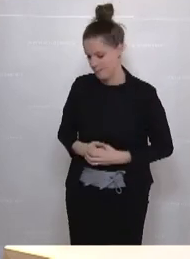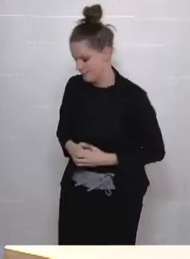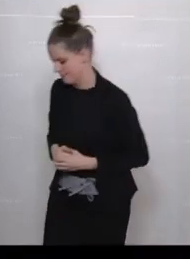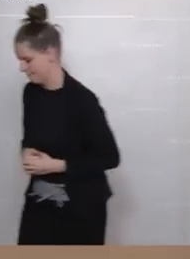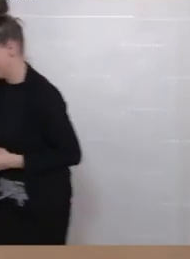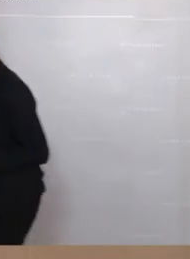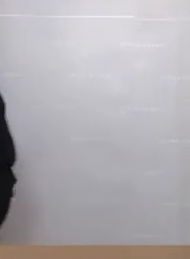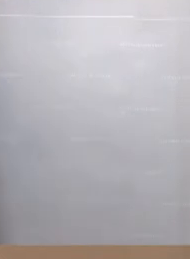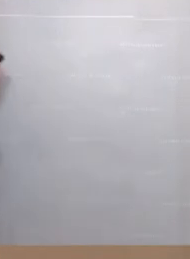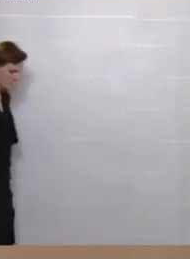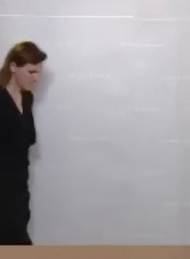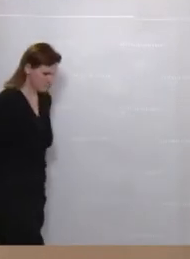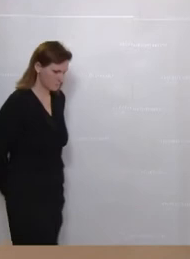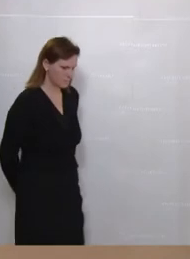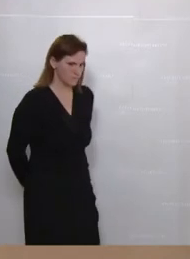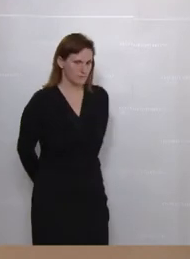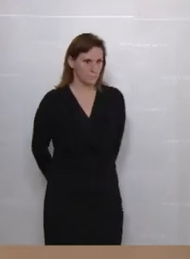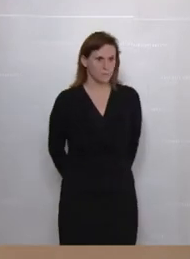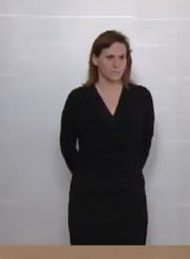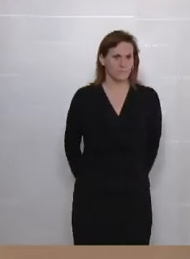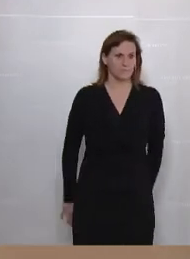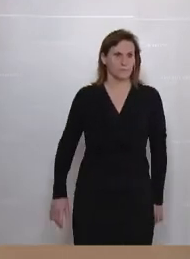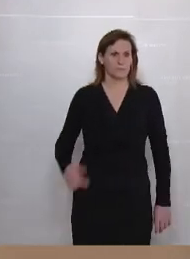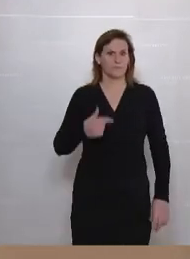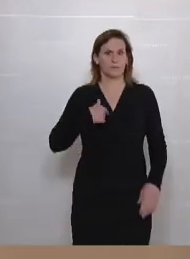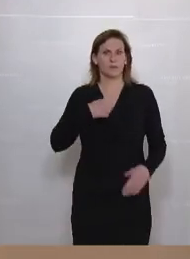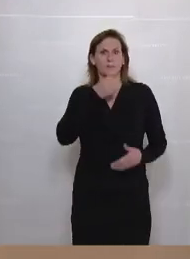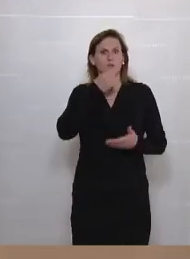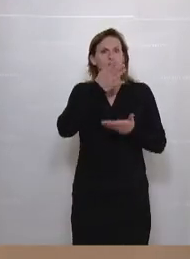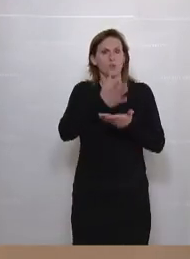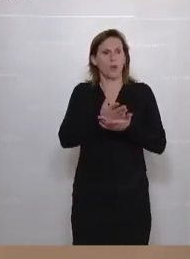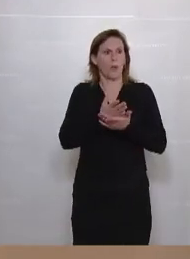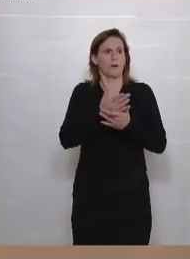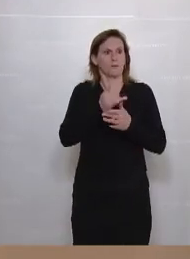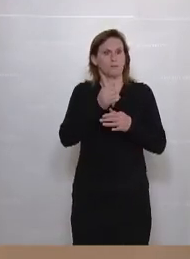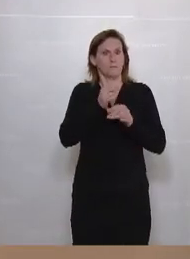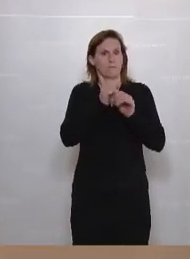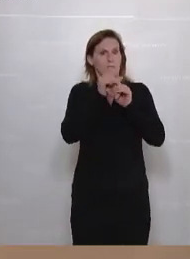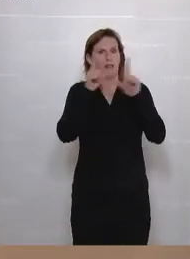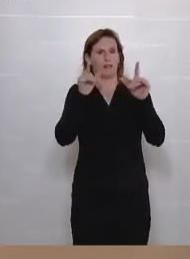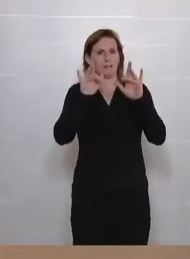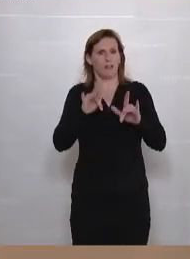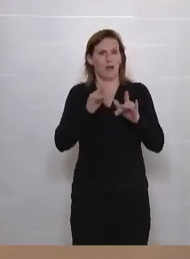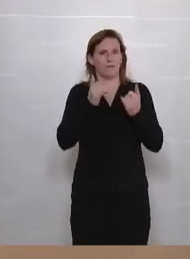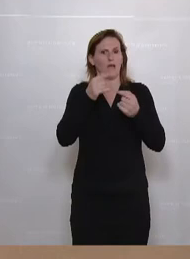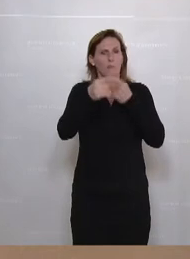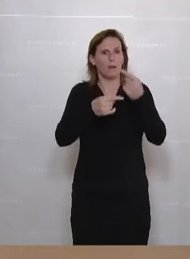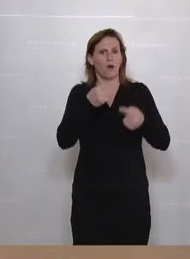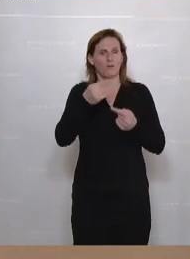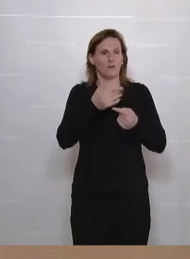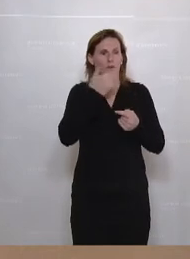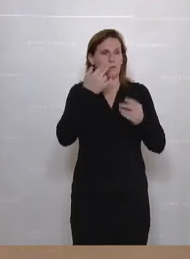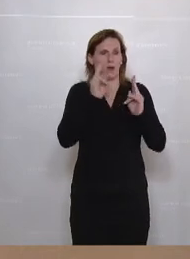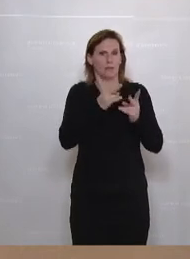gebe ich Ihnen recht. Wir wollen und dürfen uns nicht an diese Bilder gewöhnen. Wir wollen und nicht eine Situation und können die auch